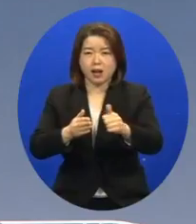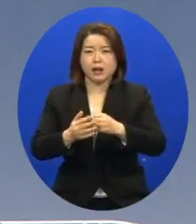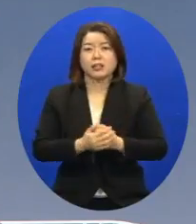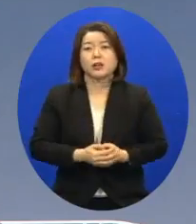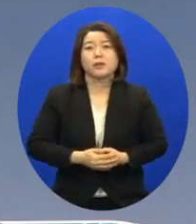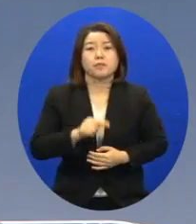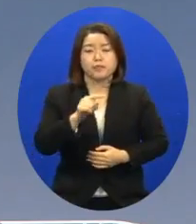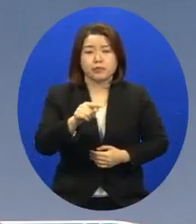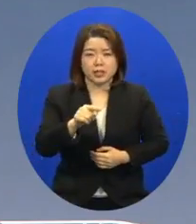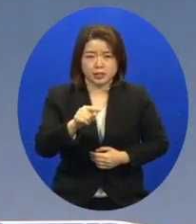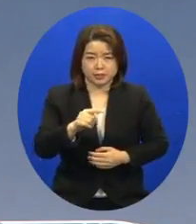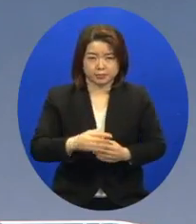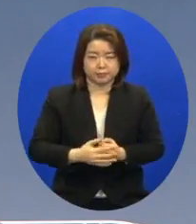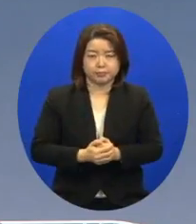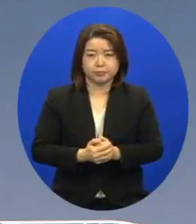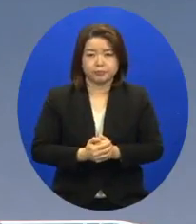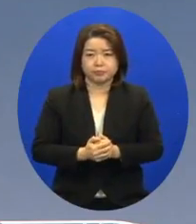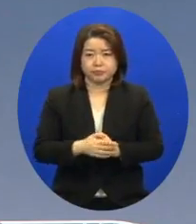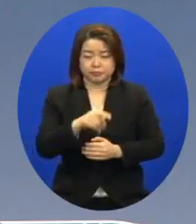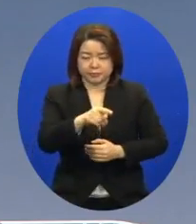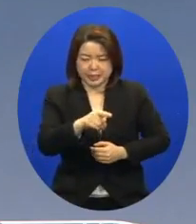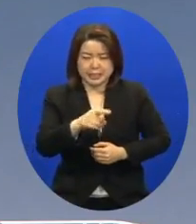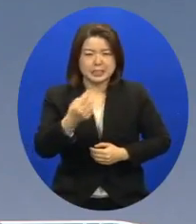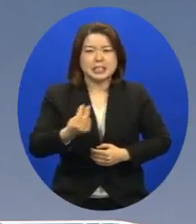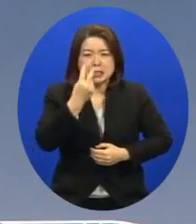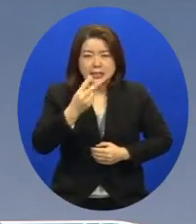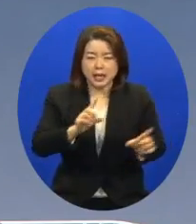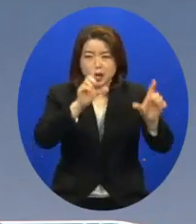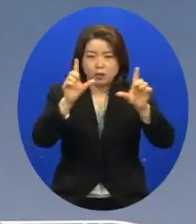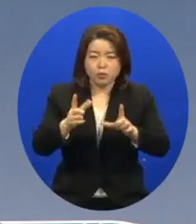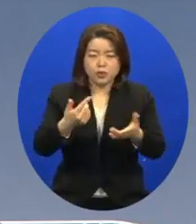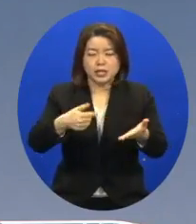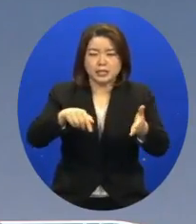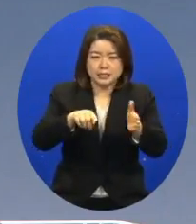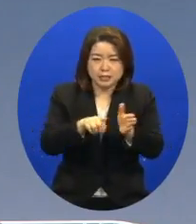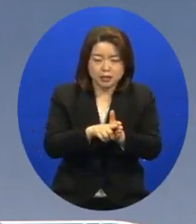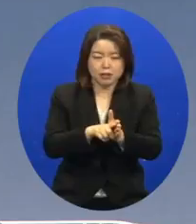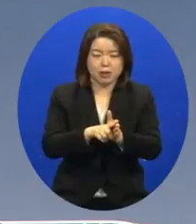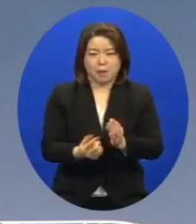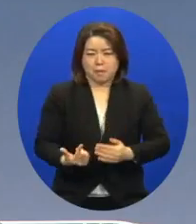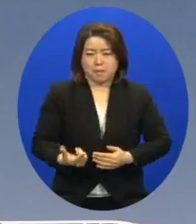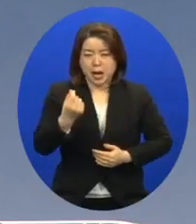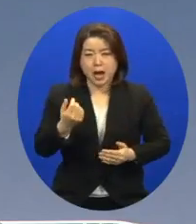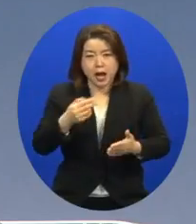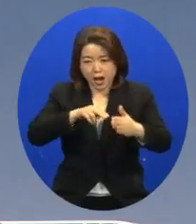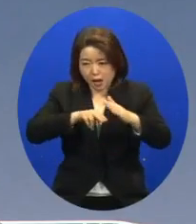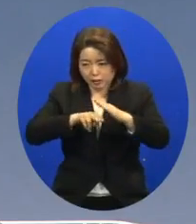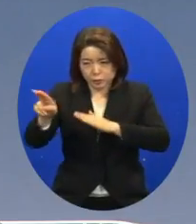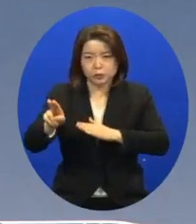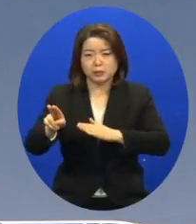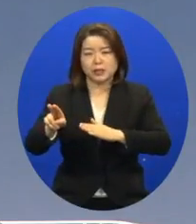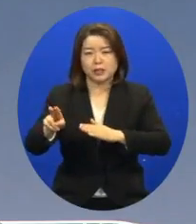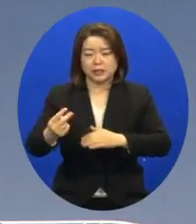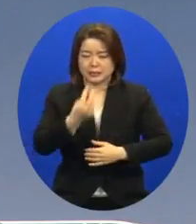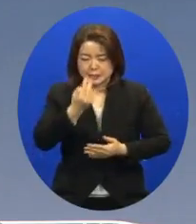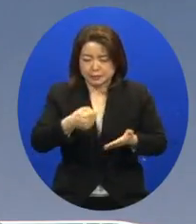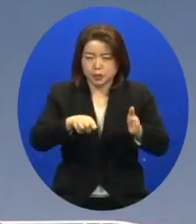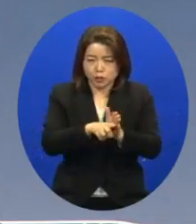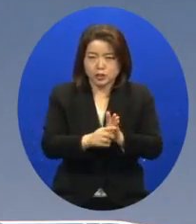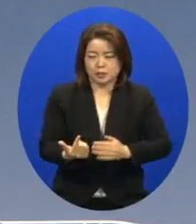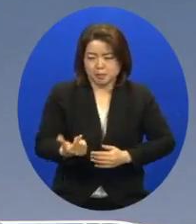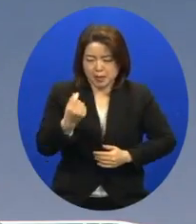폰 런 포 유 얼 r 당신의 삶을 살리 내기 위해서 생명을 위해서